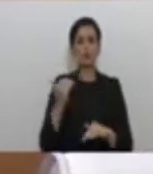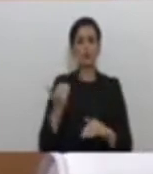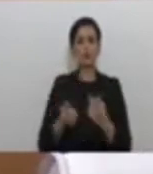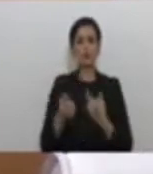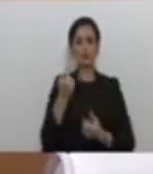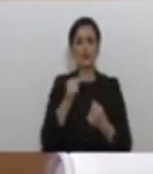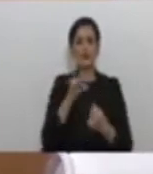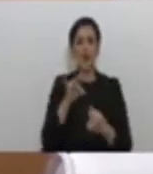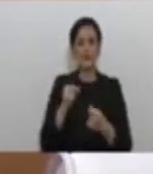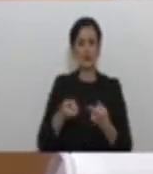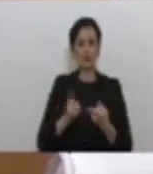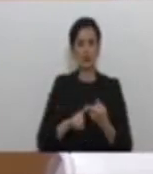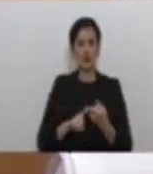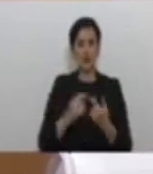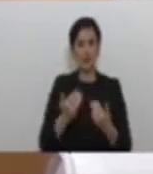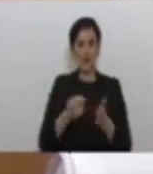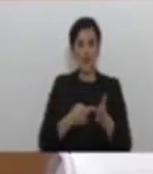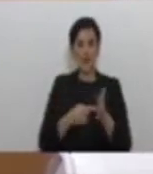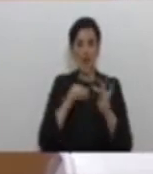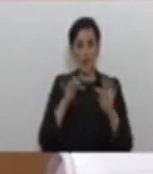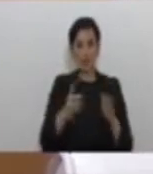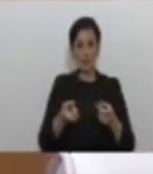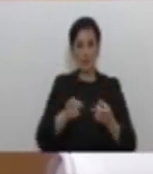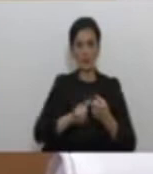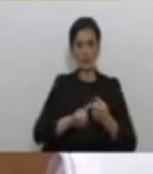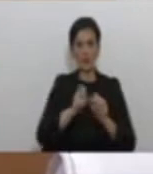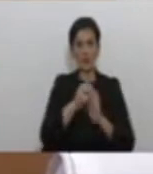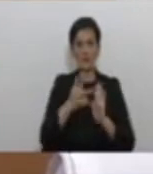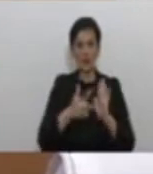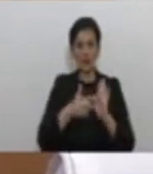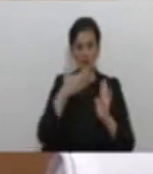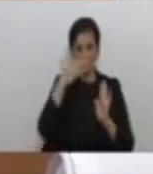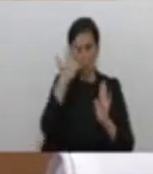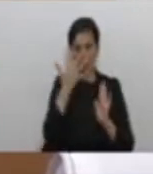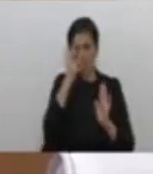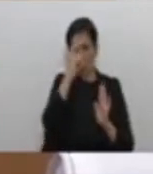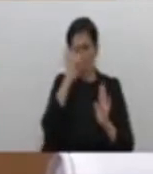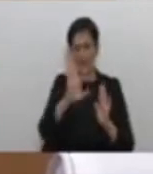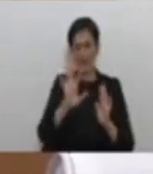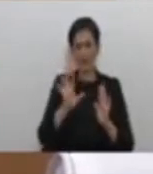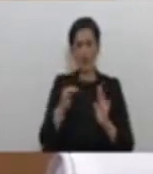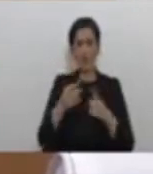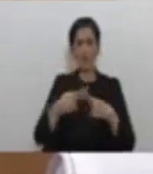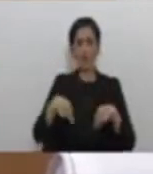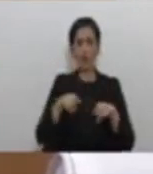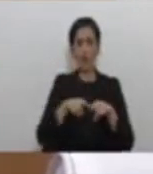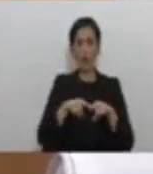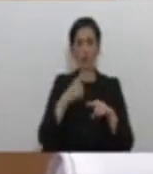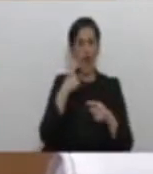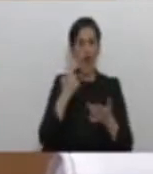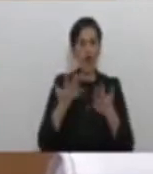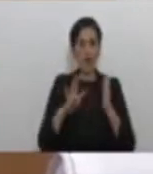კრეფსის შესახებ, რომლის გამოძიების შესახებაც 18 მაის ხუთმა არასამთავრობო ორგანიზაციამ არაეფექტიანად